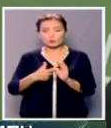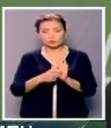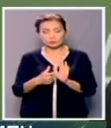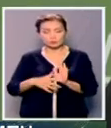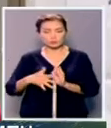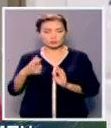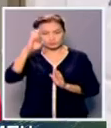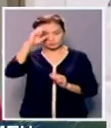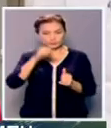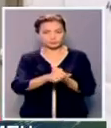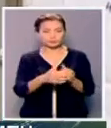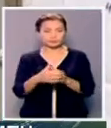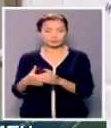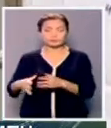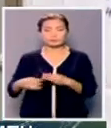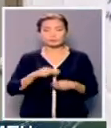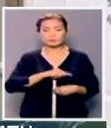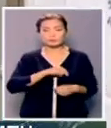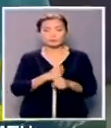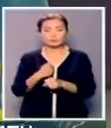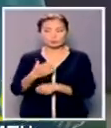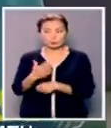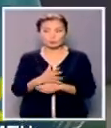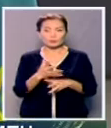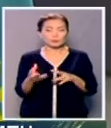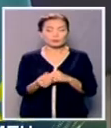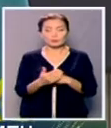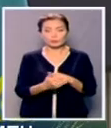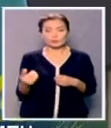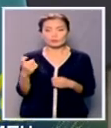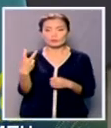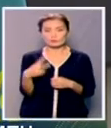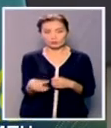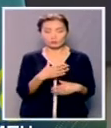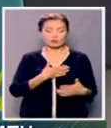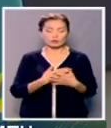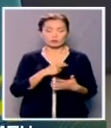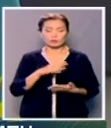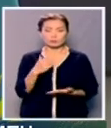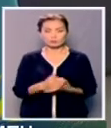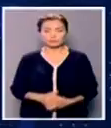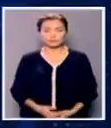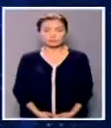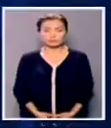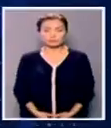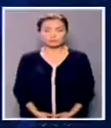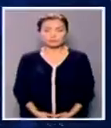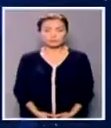700-ге жуық үкіметтік емес ұйым бірлестігі тіркелген. Дегенмен олардың тек 120-сы ғана белсенді.